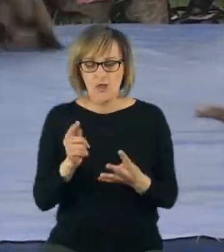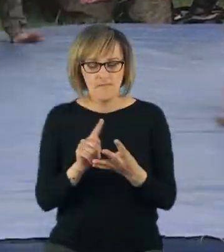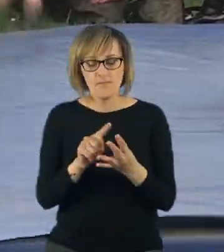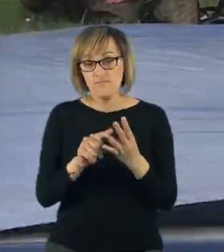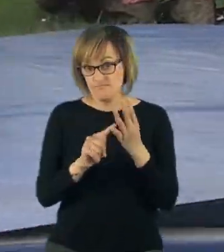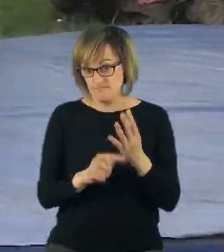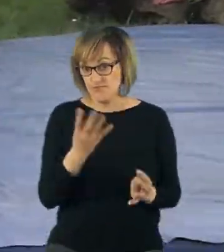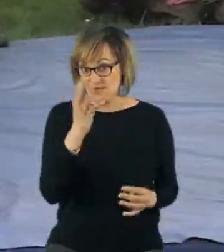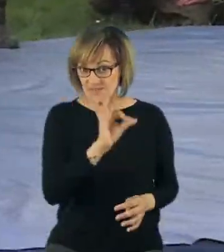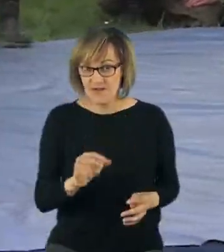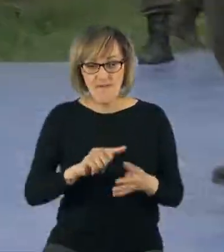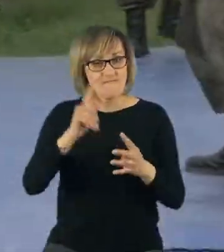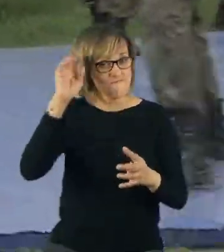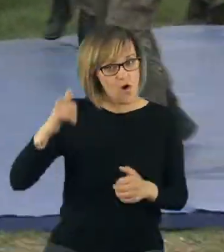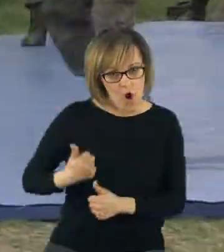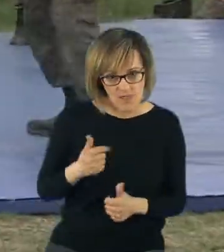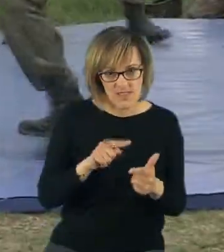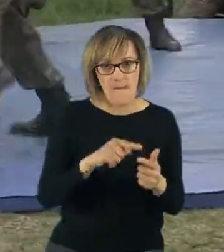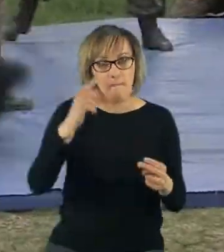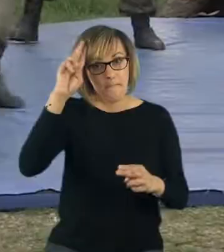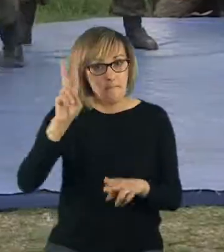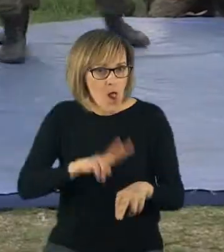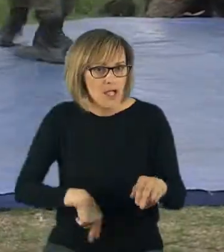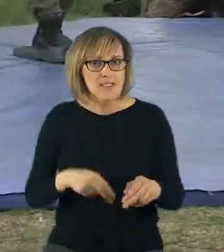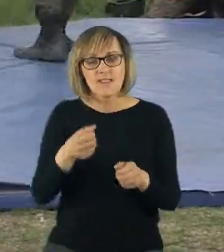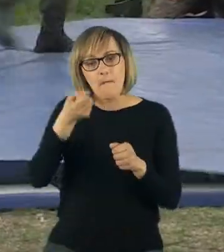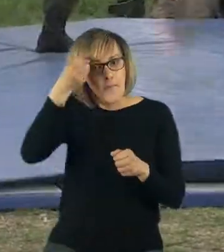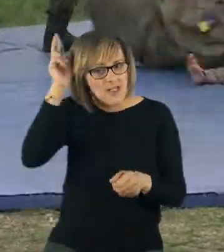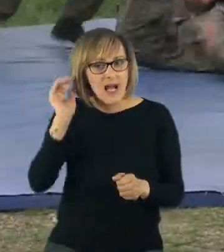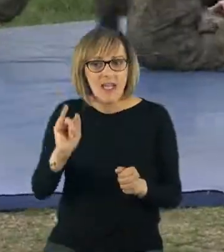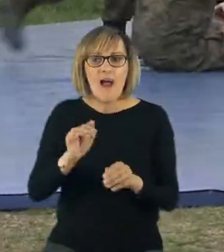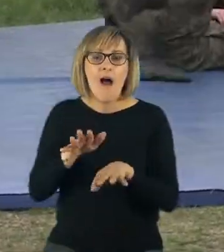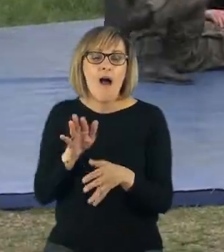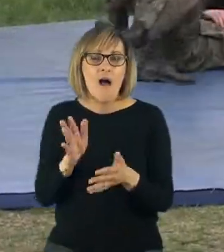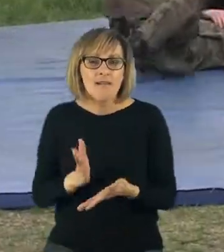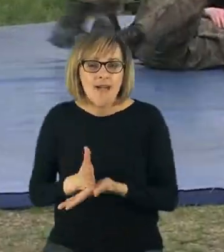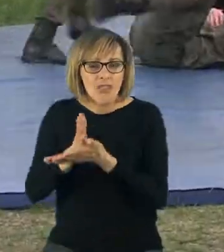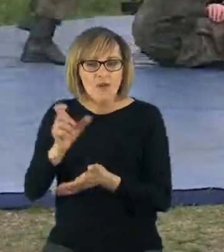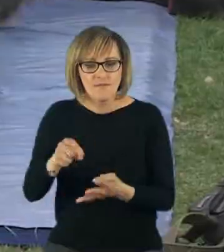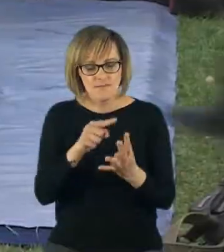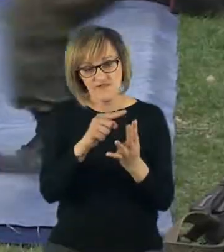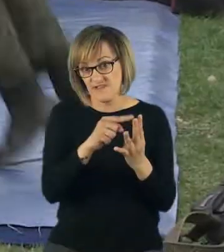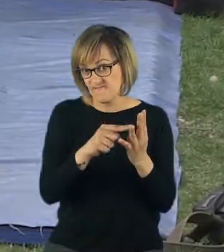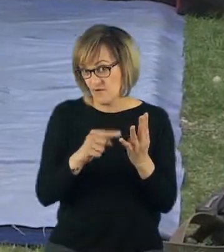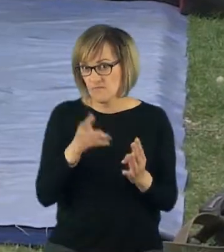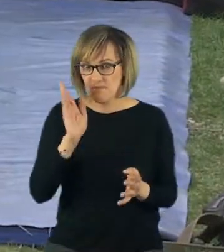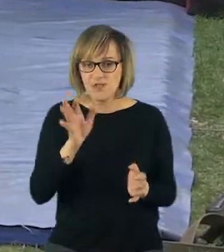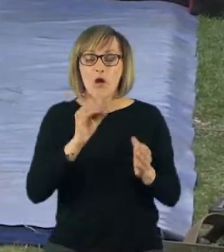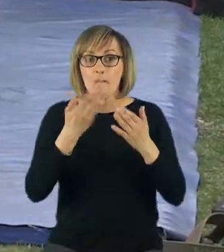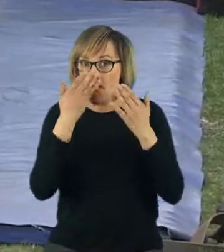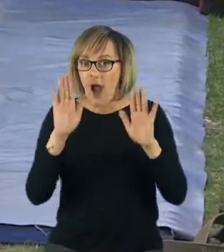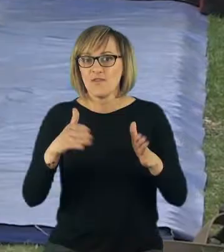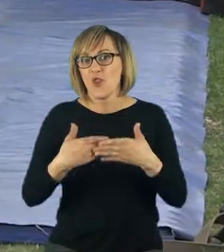te cztery specjalności, czyli wojskowa, policyjna, pożarnictwo i ratownictwo, będą wyeksponowane na drzwiach